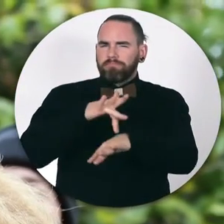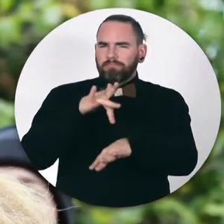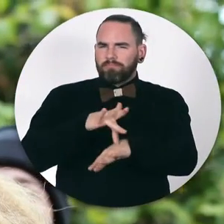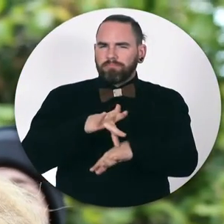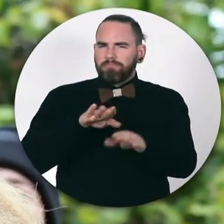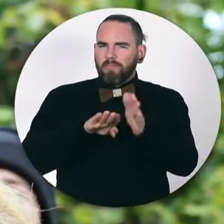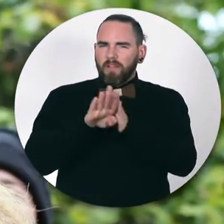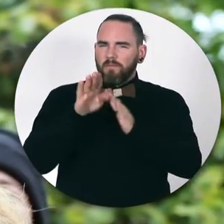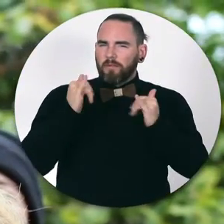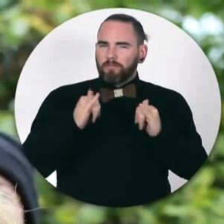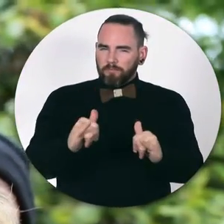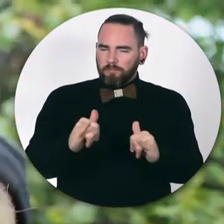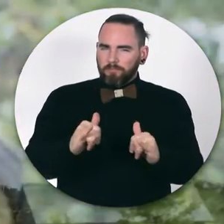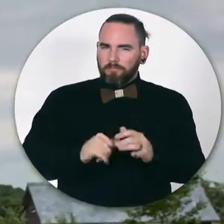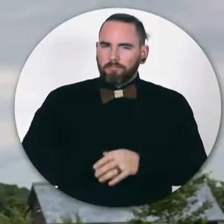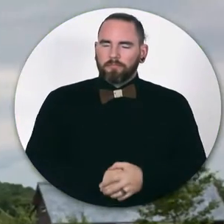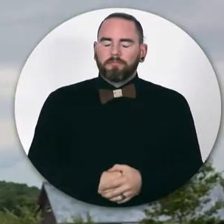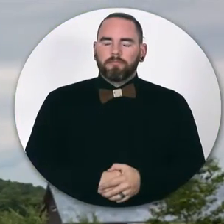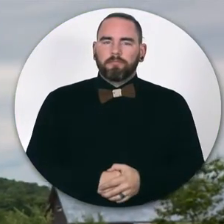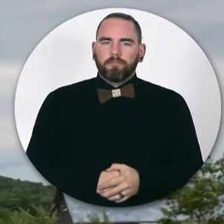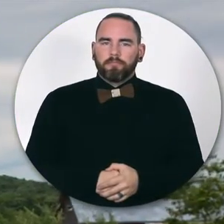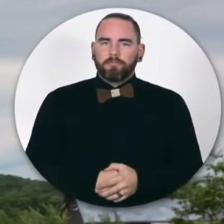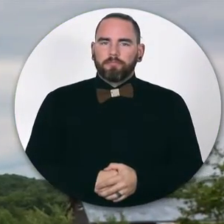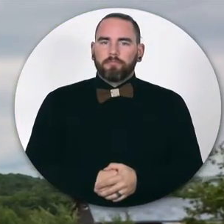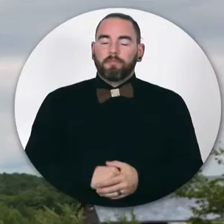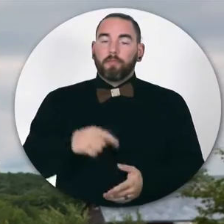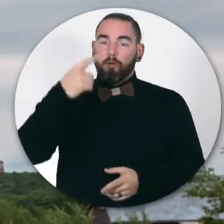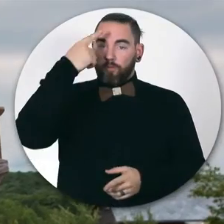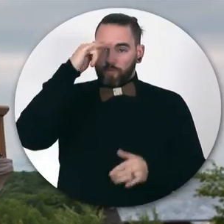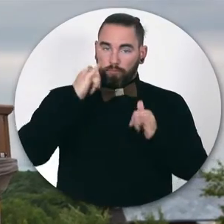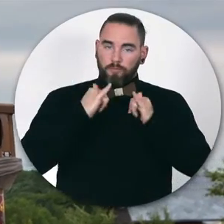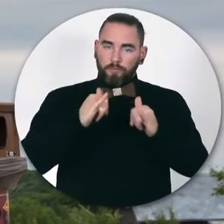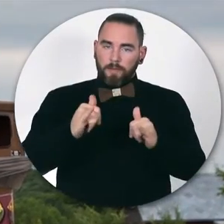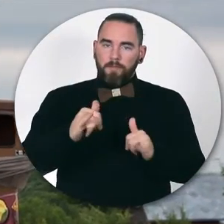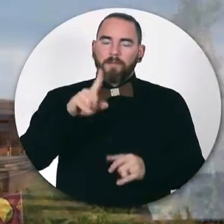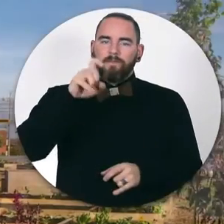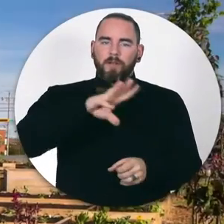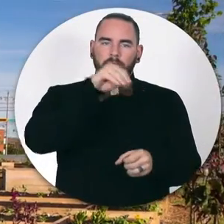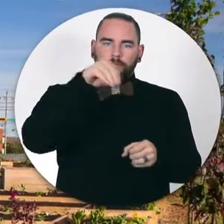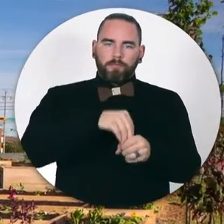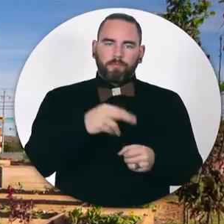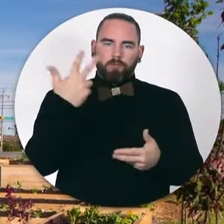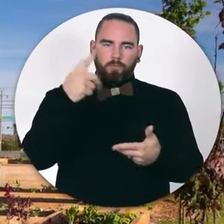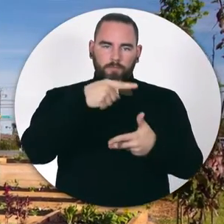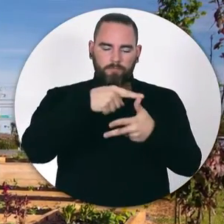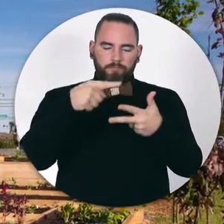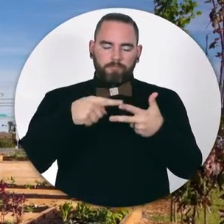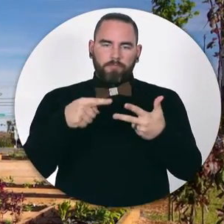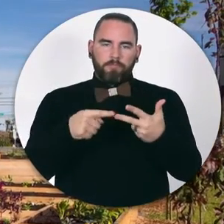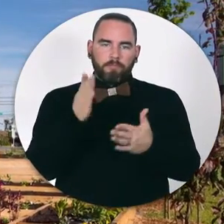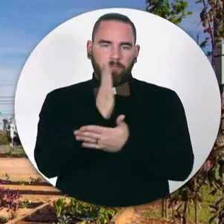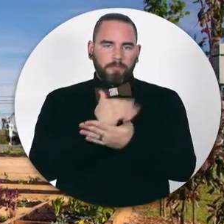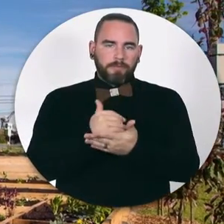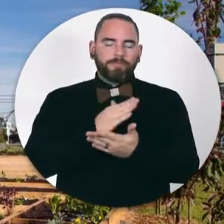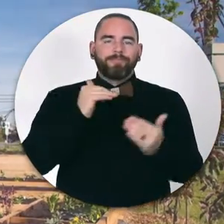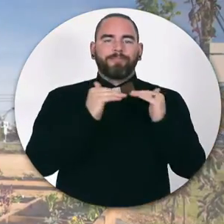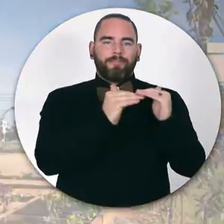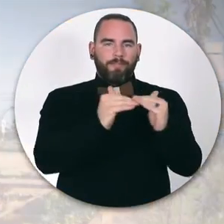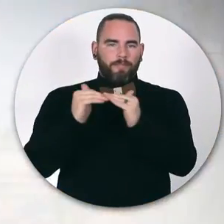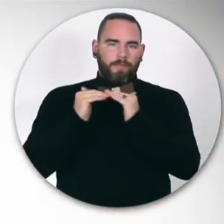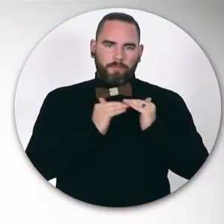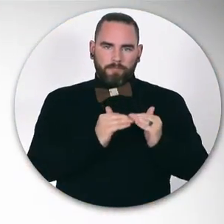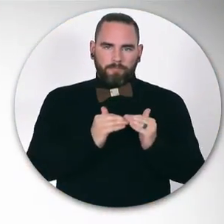traduit le développement durable en actions concrètes? Pour être durable, une action doit concilier trois volets de manière